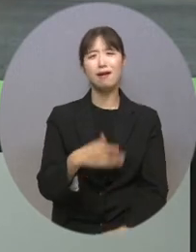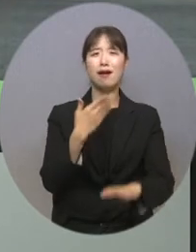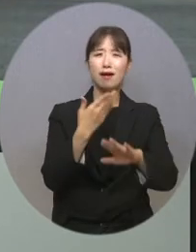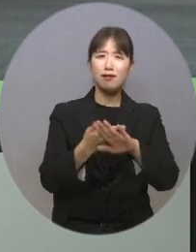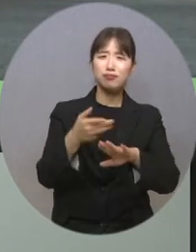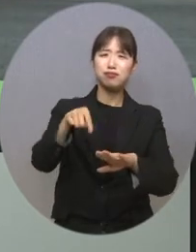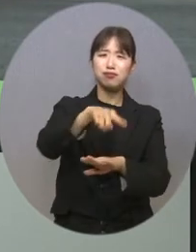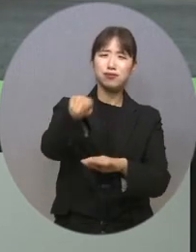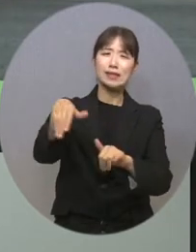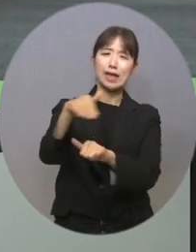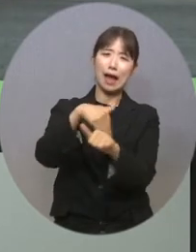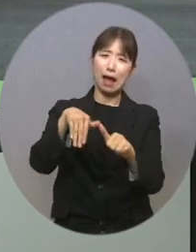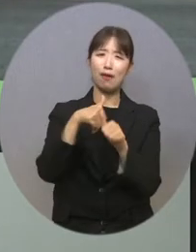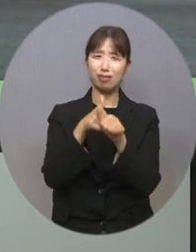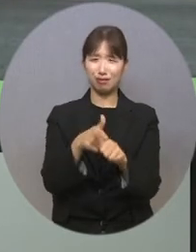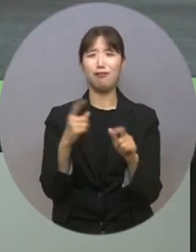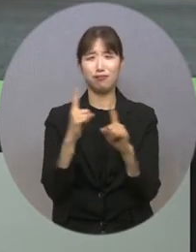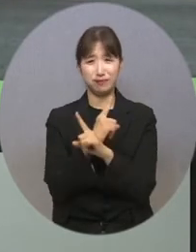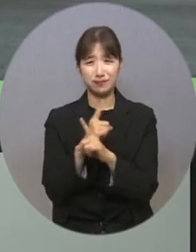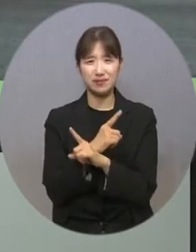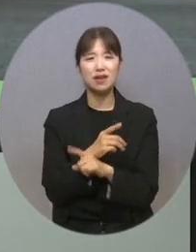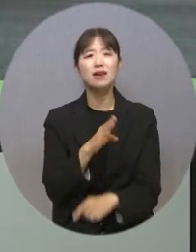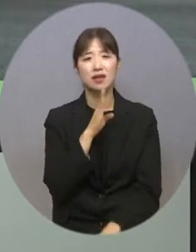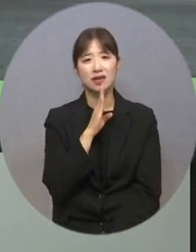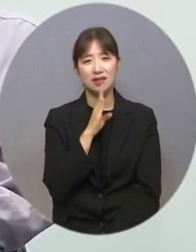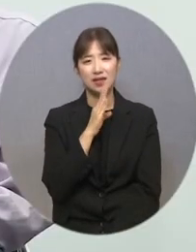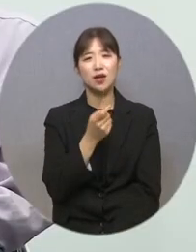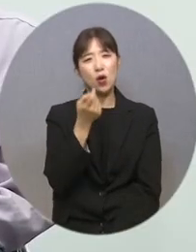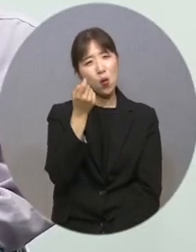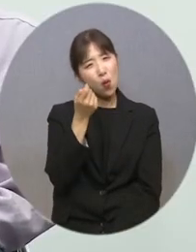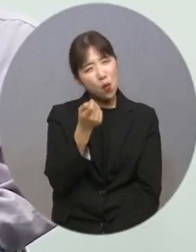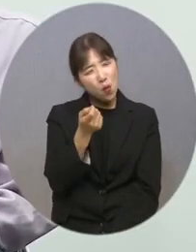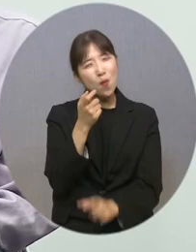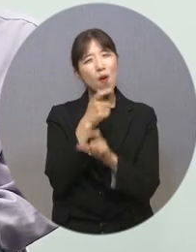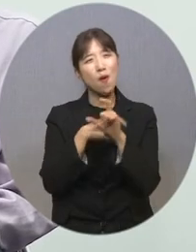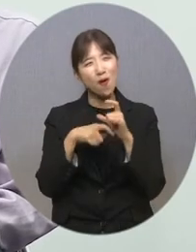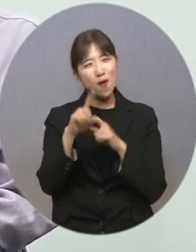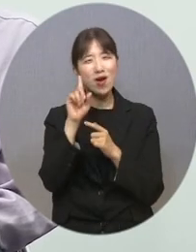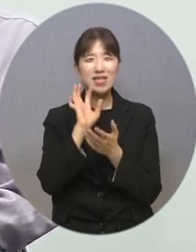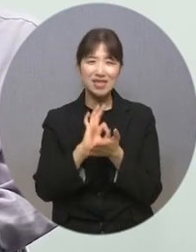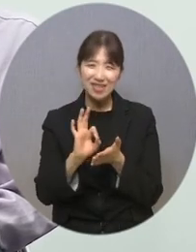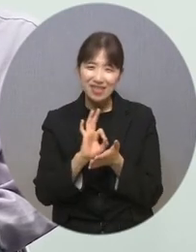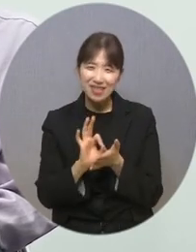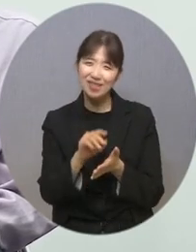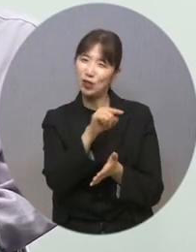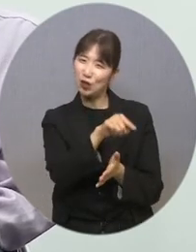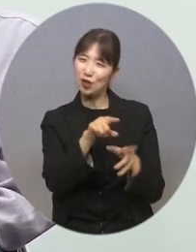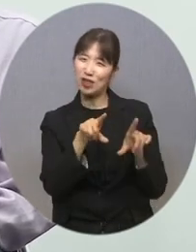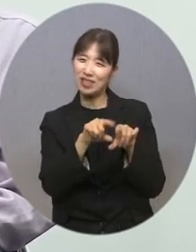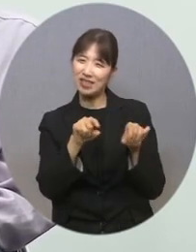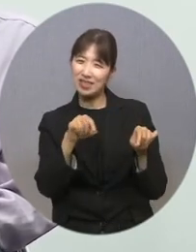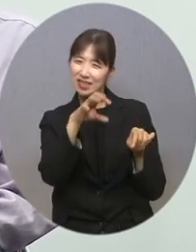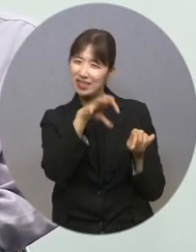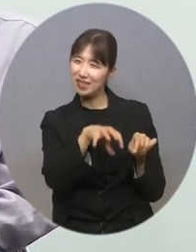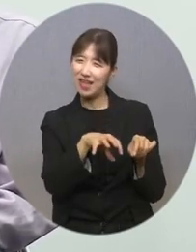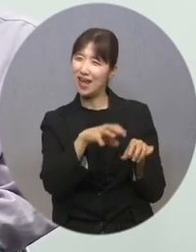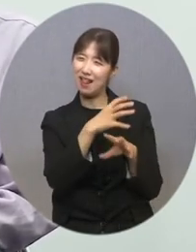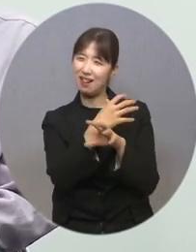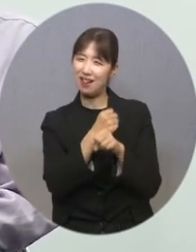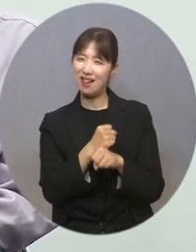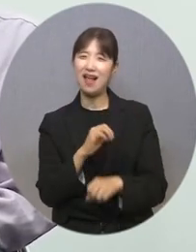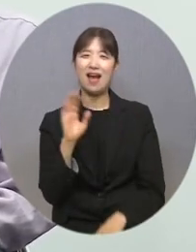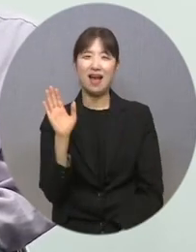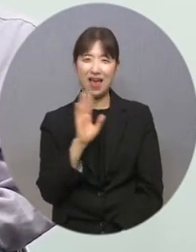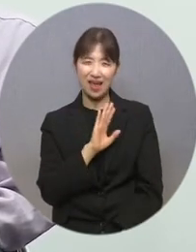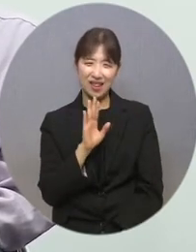상황에 따른 다른거 아닌데 그쵸 그게 조금만 절에 생각해줬으면 이런 식당 할 잡지 않았을 것이라고